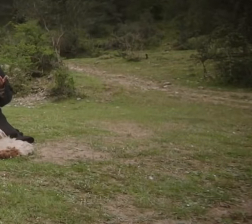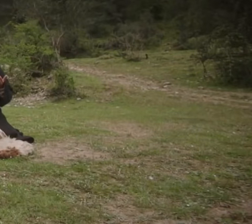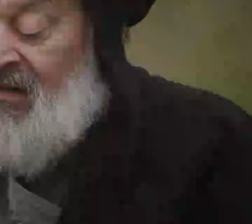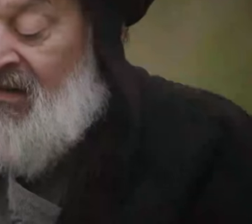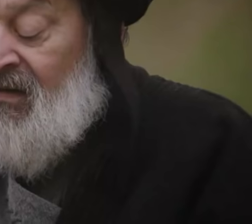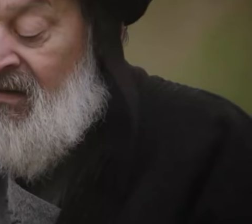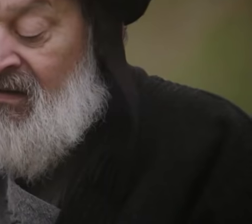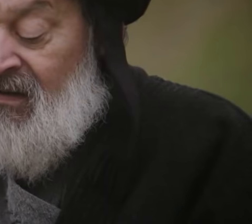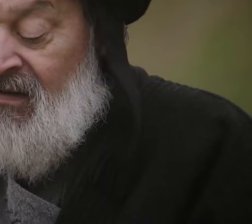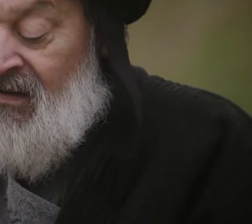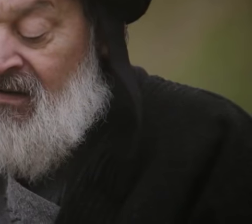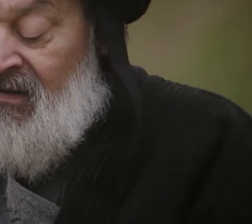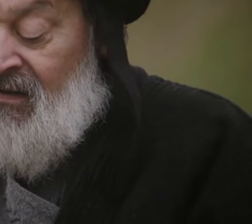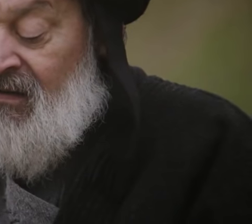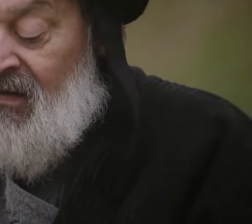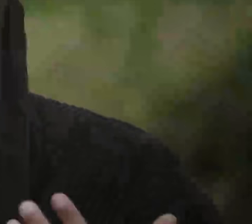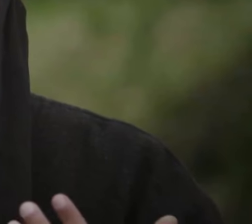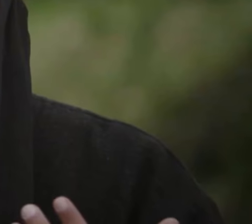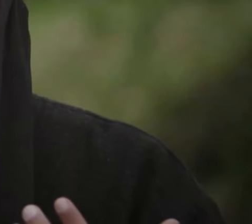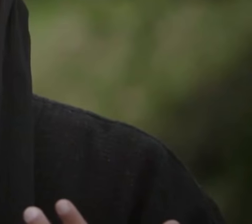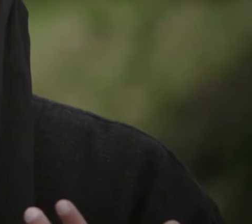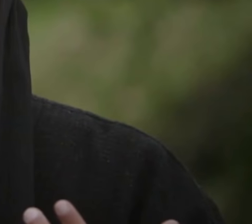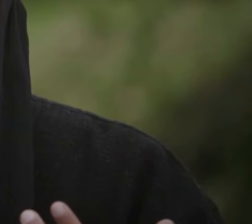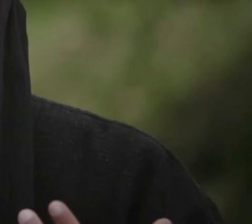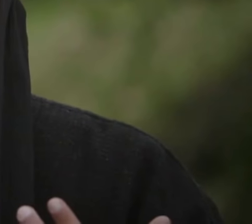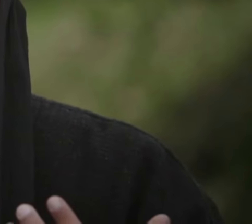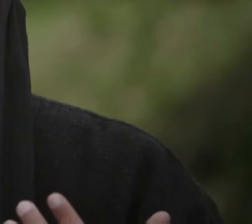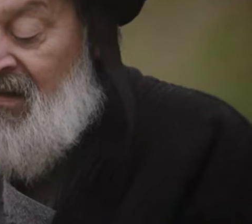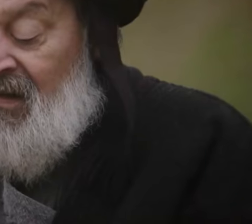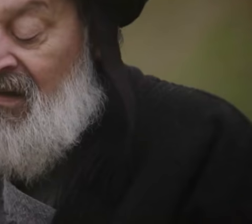Oturur vaziyette ellerini duaya kaldırdılar.